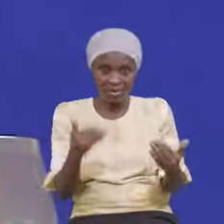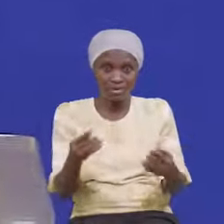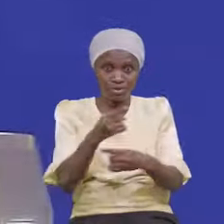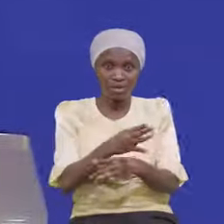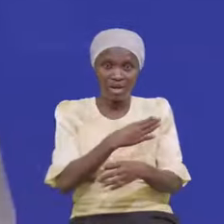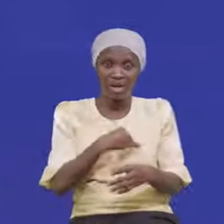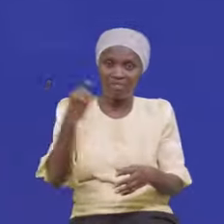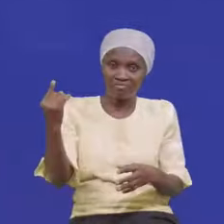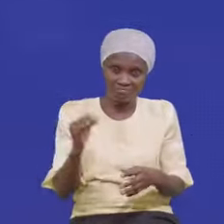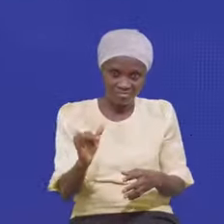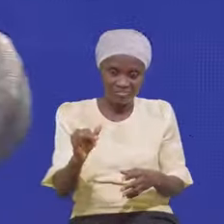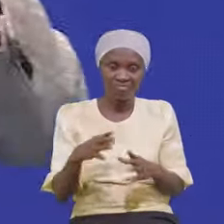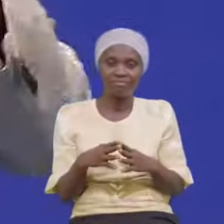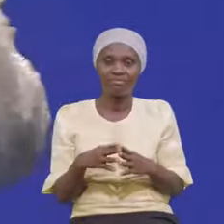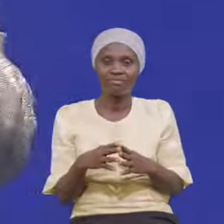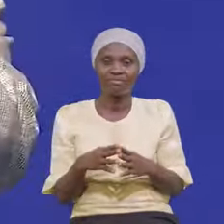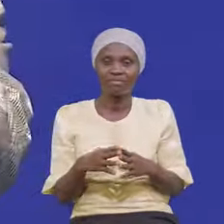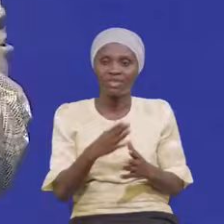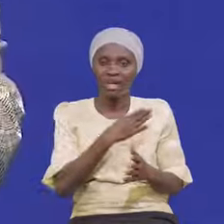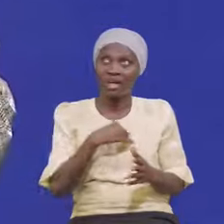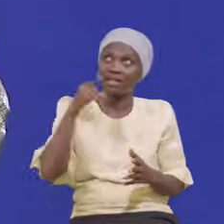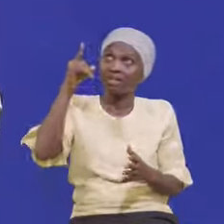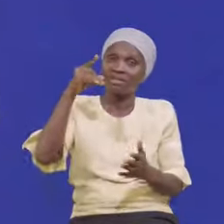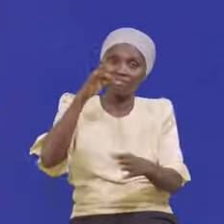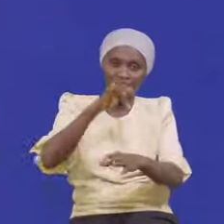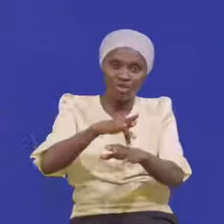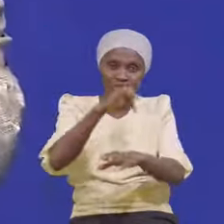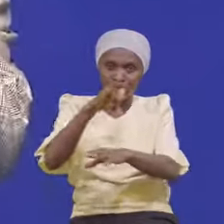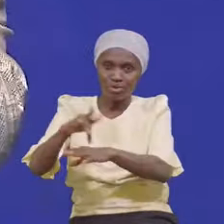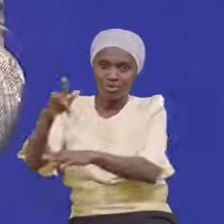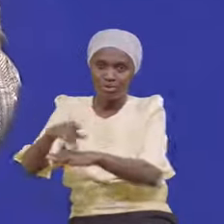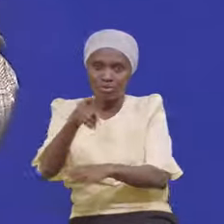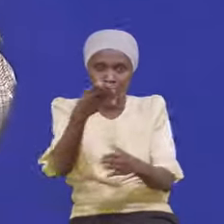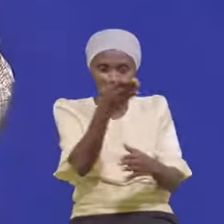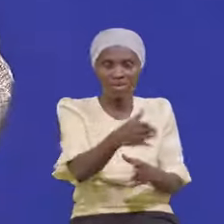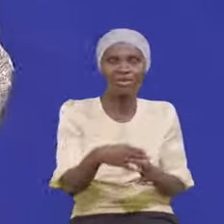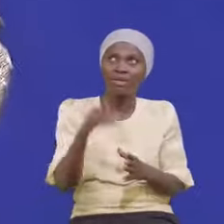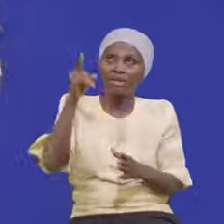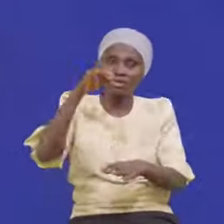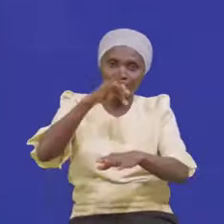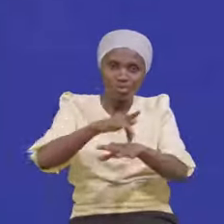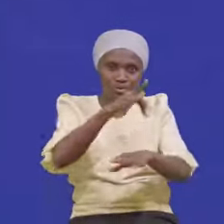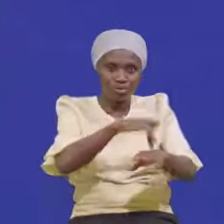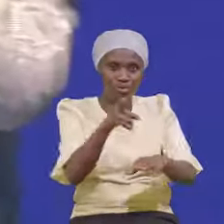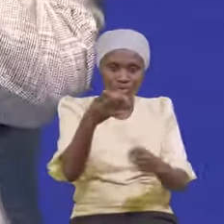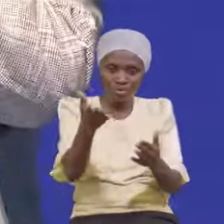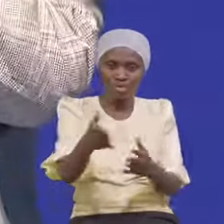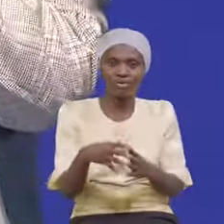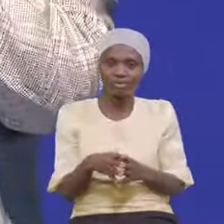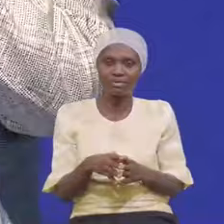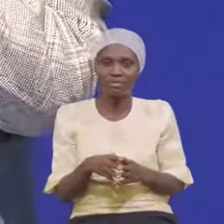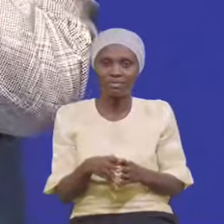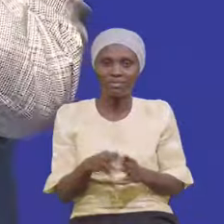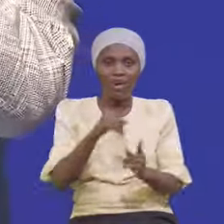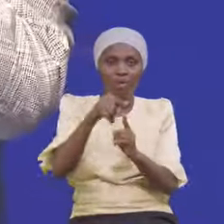రేపు నిరంతరం ఏకరీతిగా ఉంది. And he reaches you there. అది మిమ్మల్ని అక్కడికి చేరుకుంటుంది. He touches you there. మీ దగ్గరకు వచ్చి తాకుతుంది. And when we